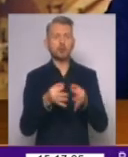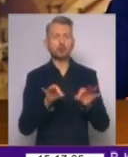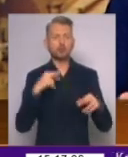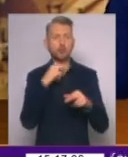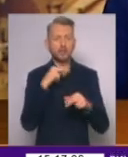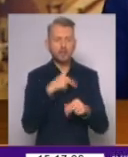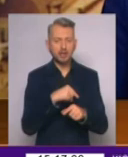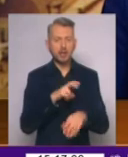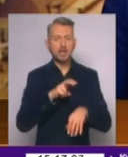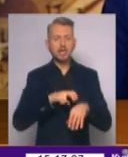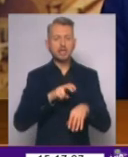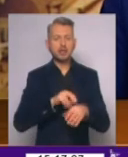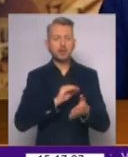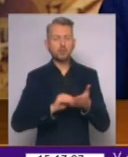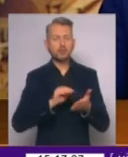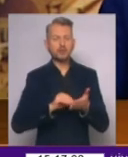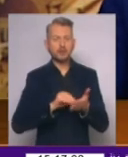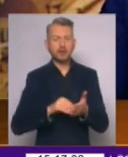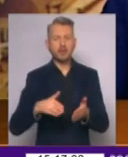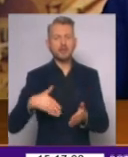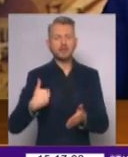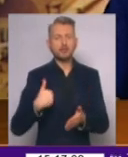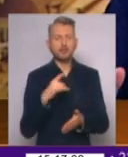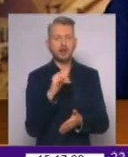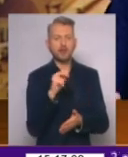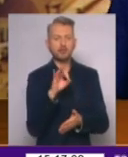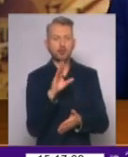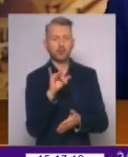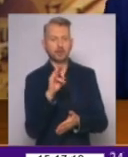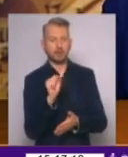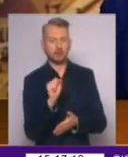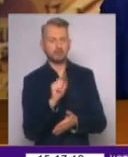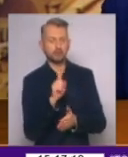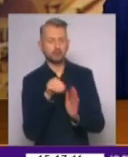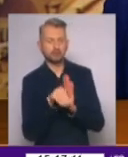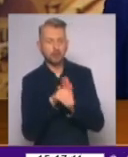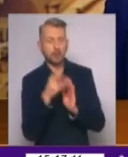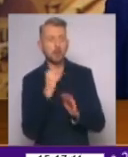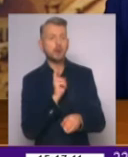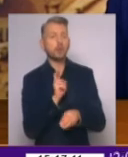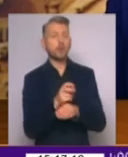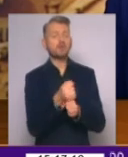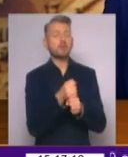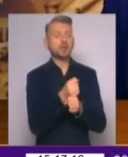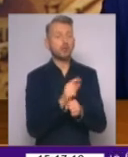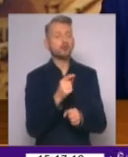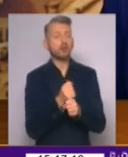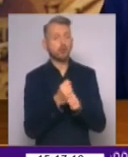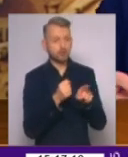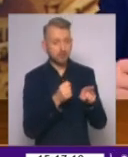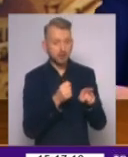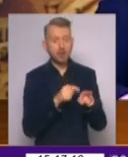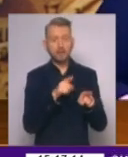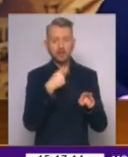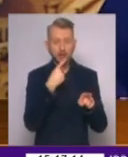основному лікарі прописує діючу речовину. Так, це звичайно, і, звичайно, коли приходиш ти в аптеку, що робить провізор? Він бере і